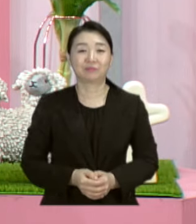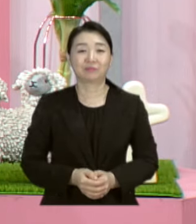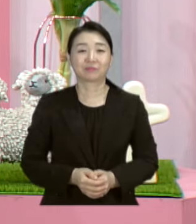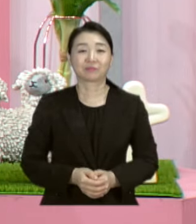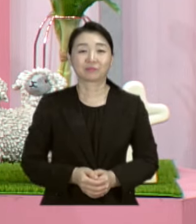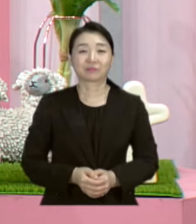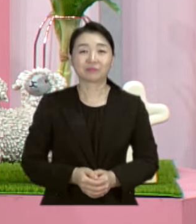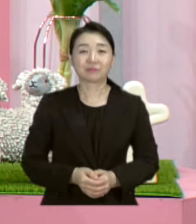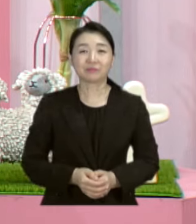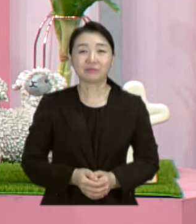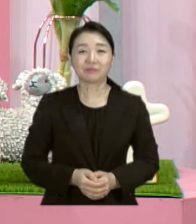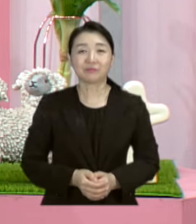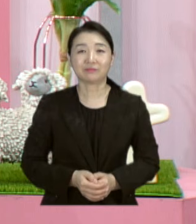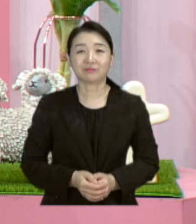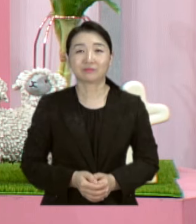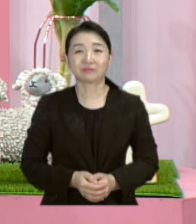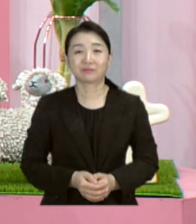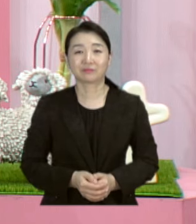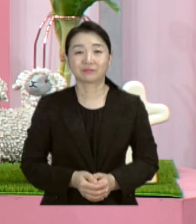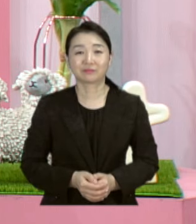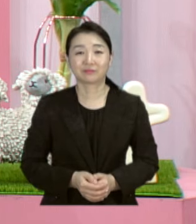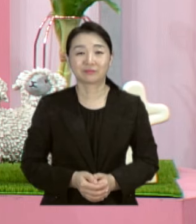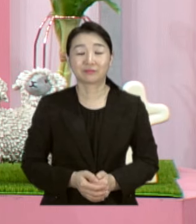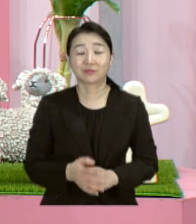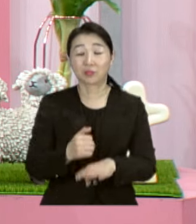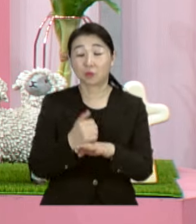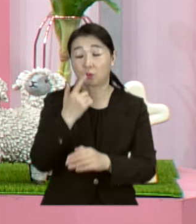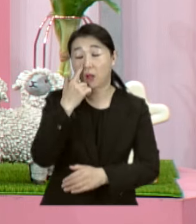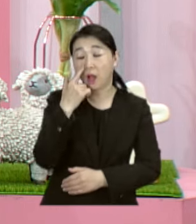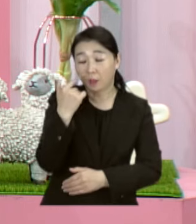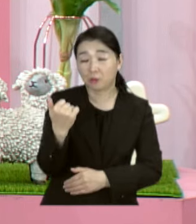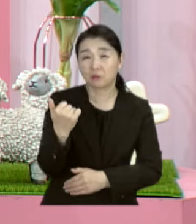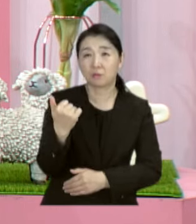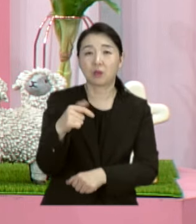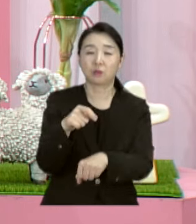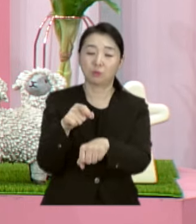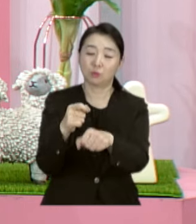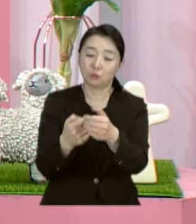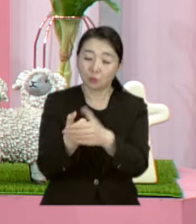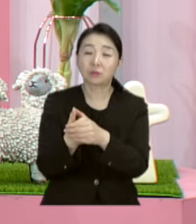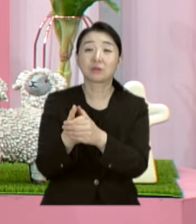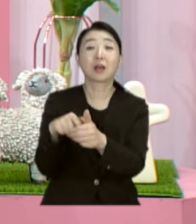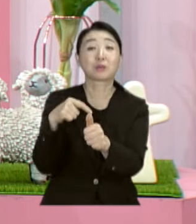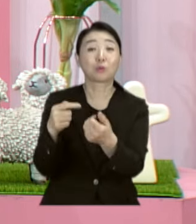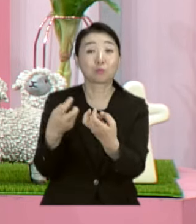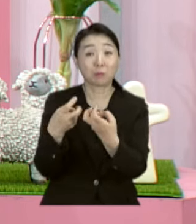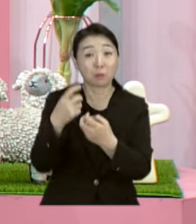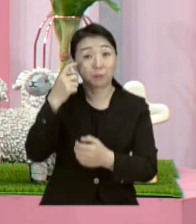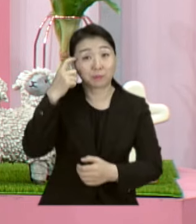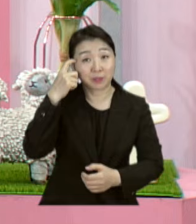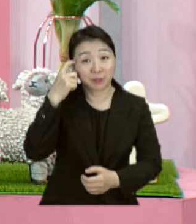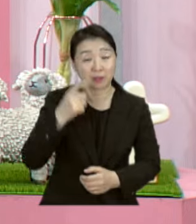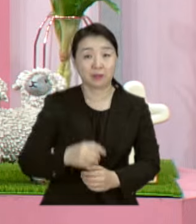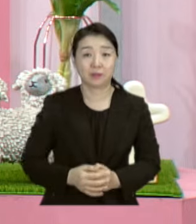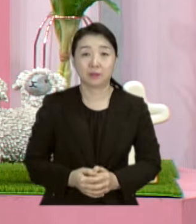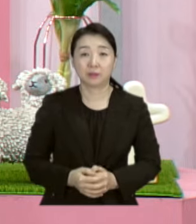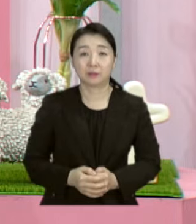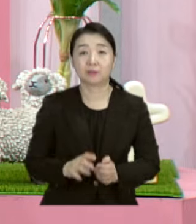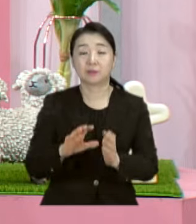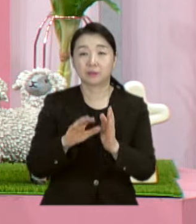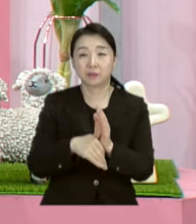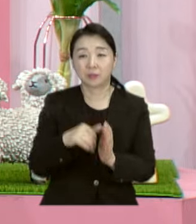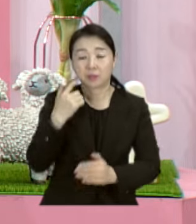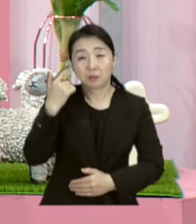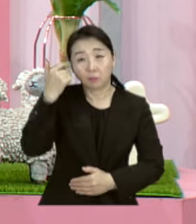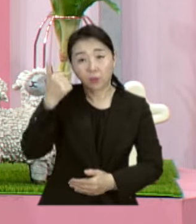네. 그것은 저는 탁월한 교육법이었다고 생각해요. 그걸 통해서 제가 목회자의 자녀로